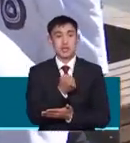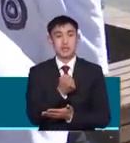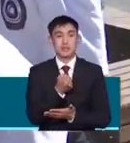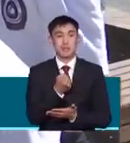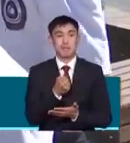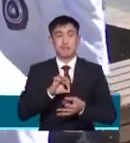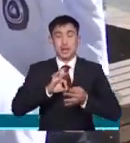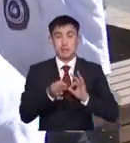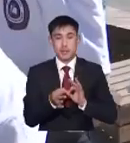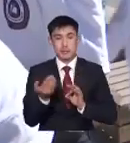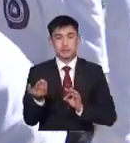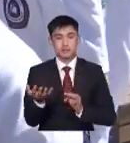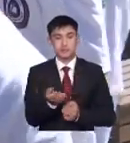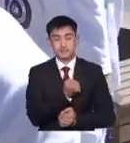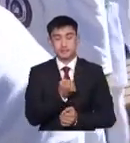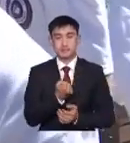предметной Олимпиаде.